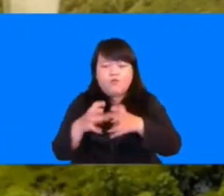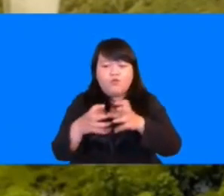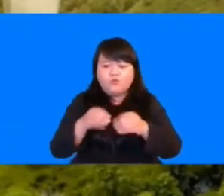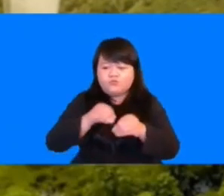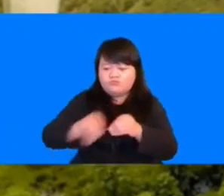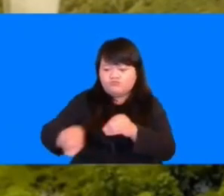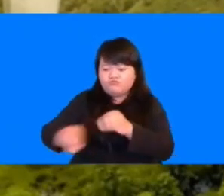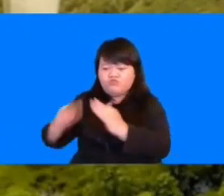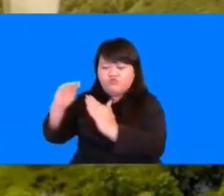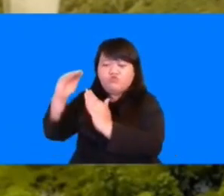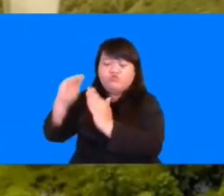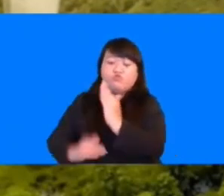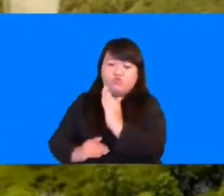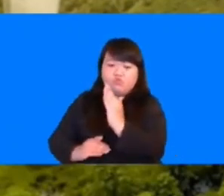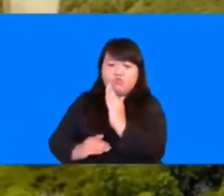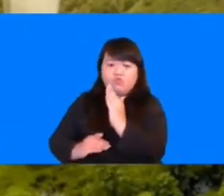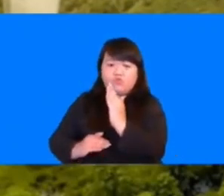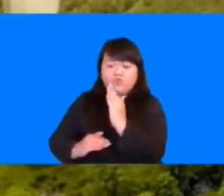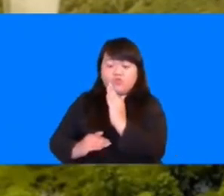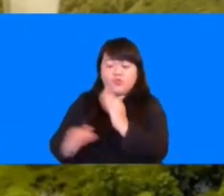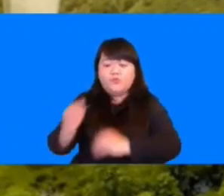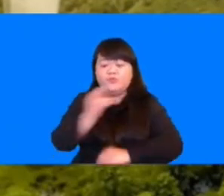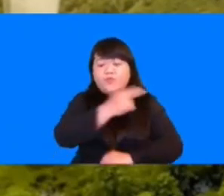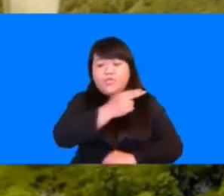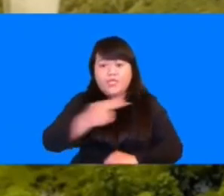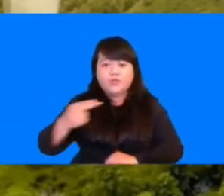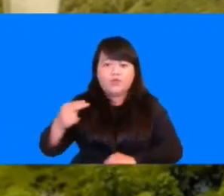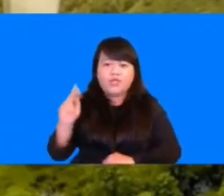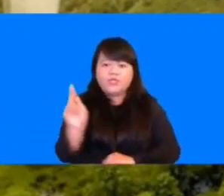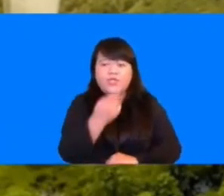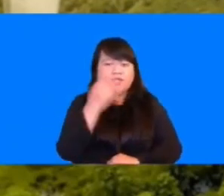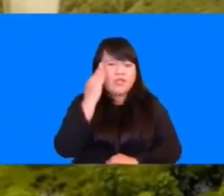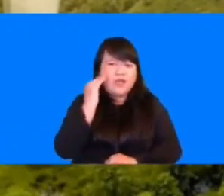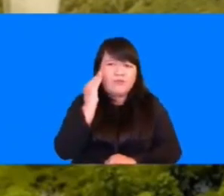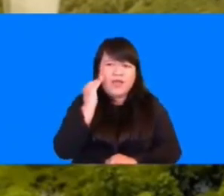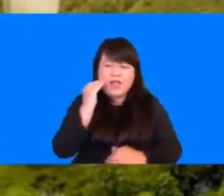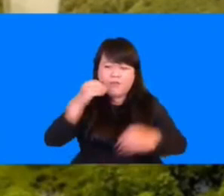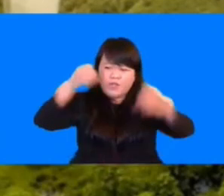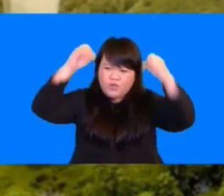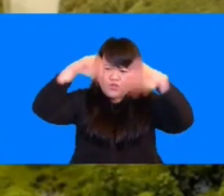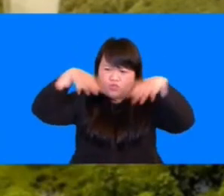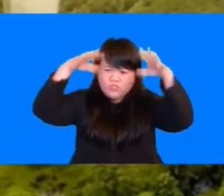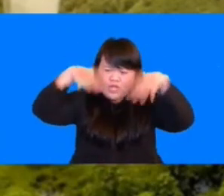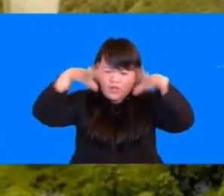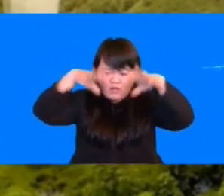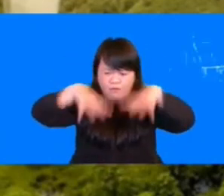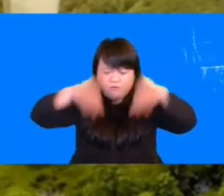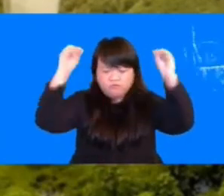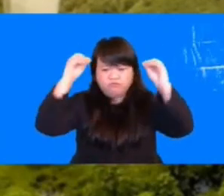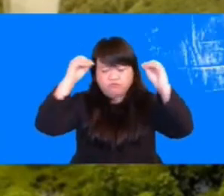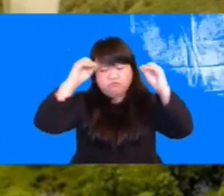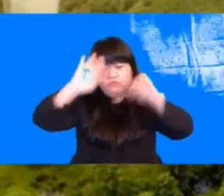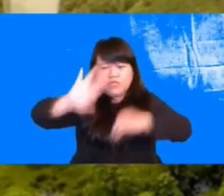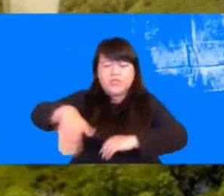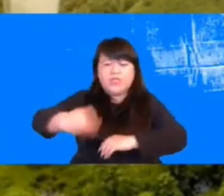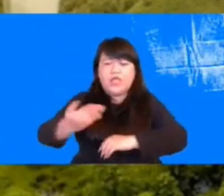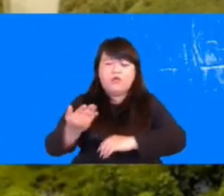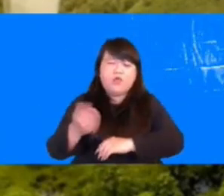pertanian. Di Indonesia, kita mengalami penurunan curah hujan tahunan